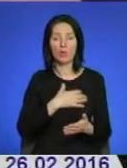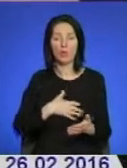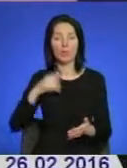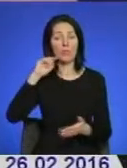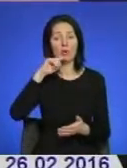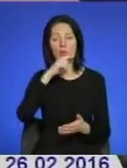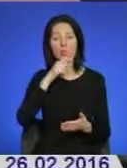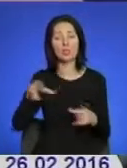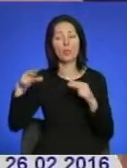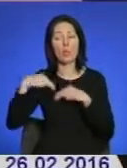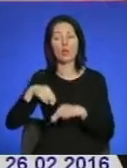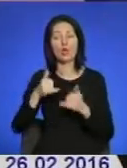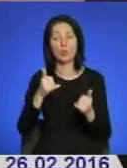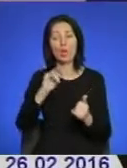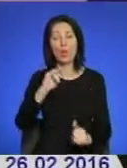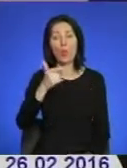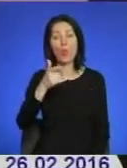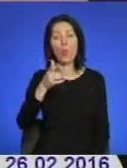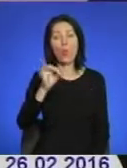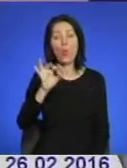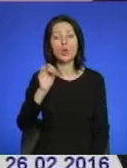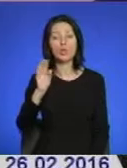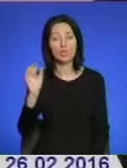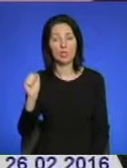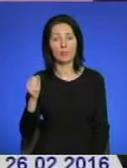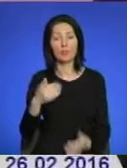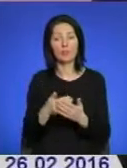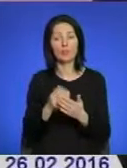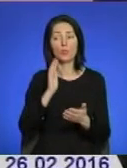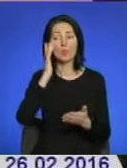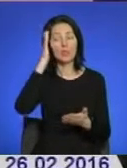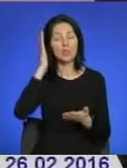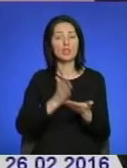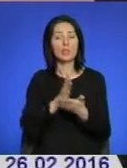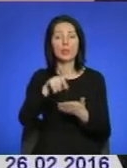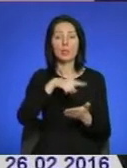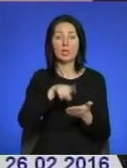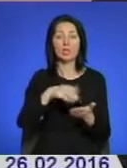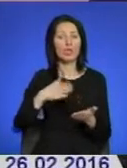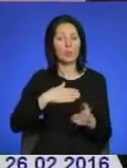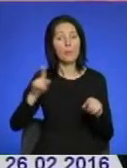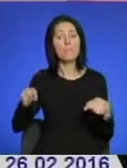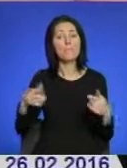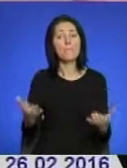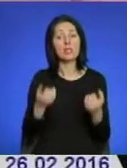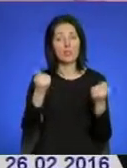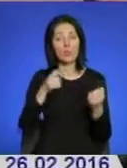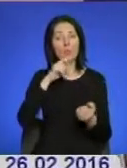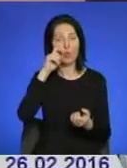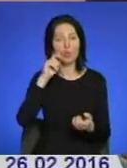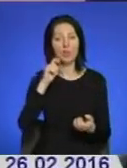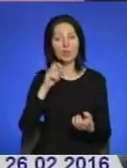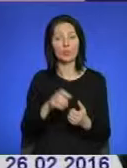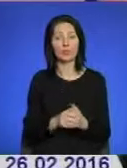we in political sense we support Ukraine? Тобто в політичних питаннях ми підтримуємо Україну. At the same time, we